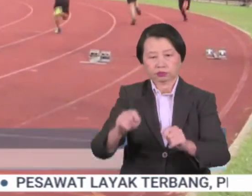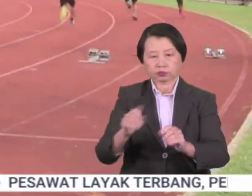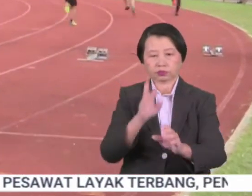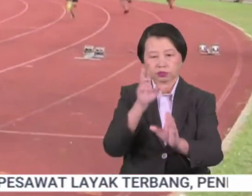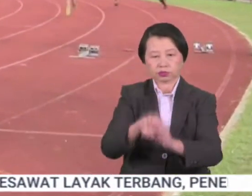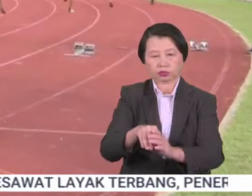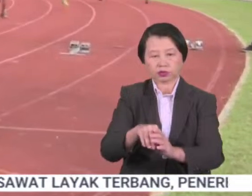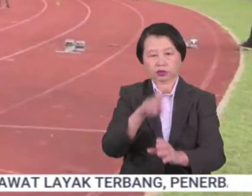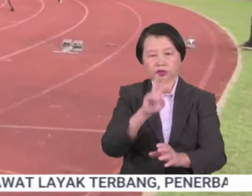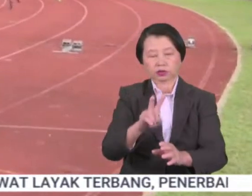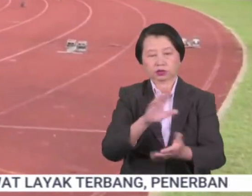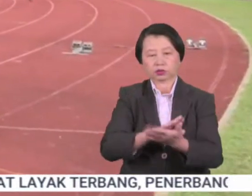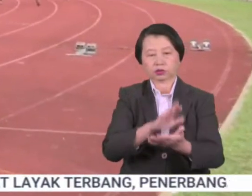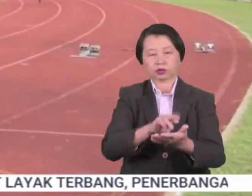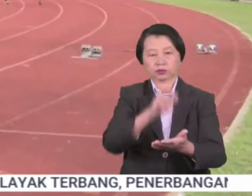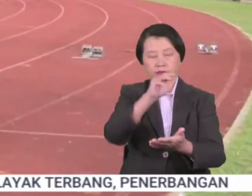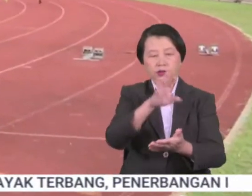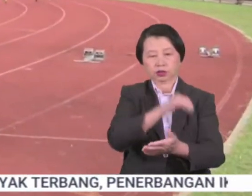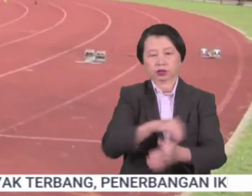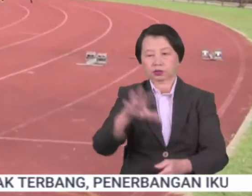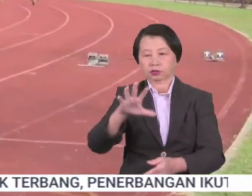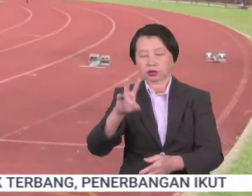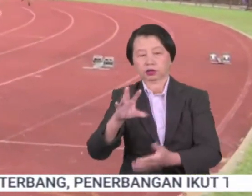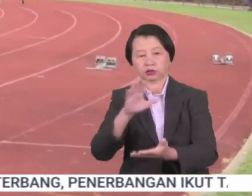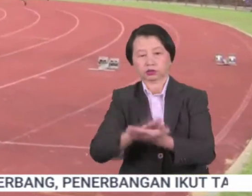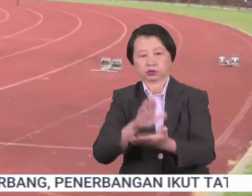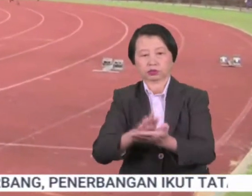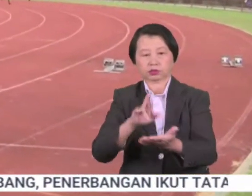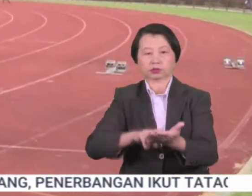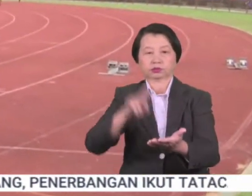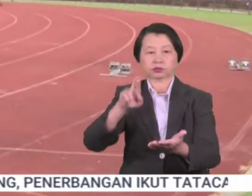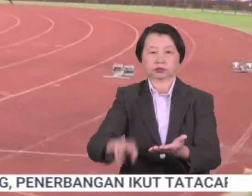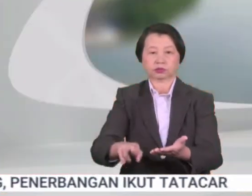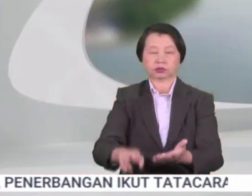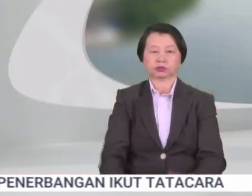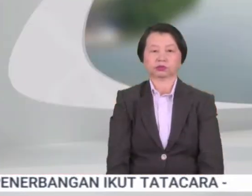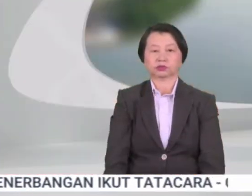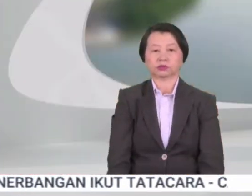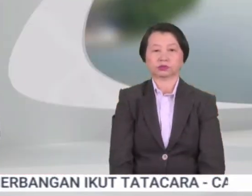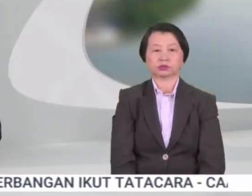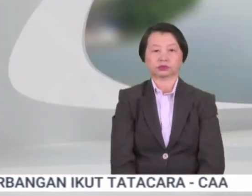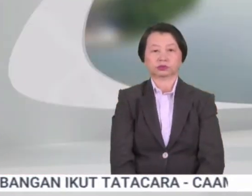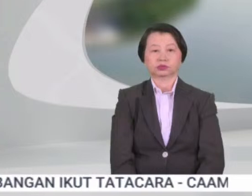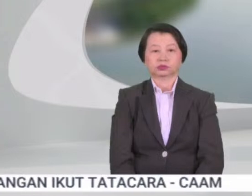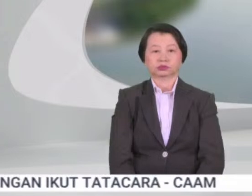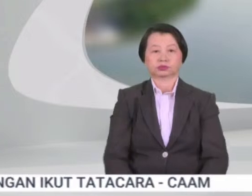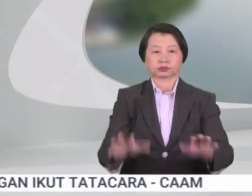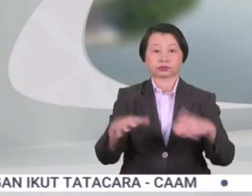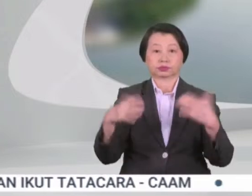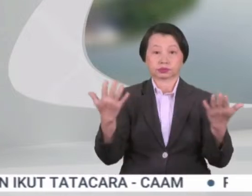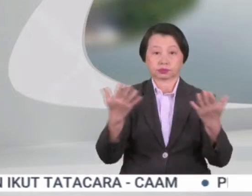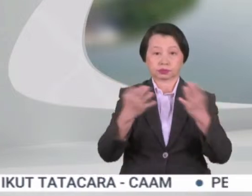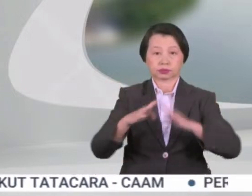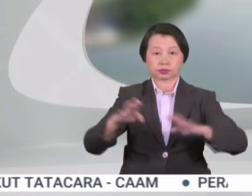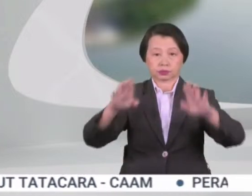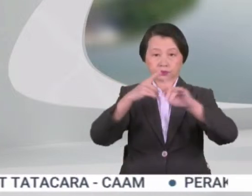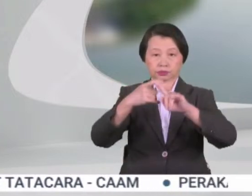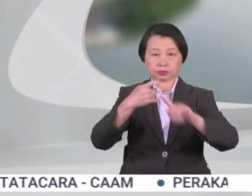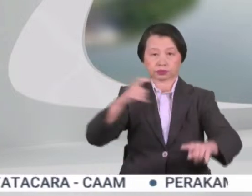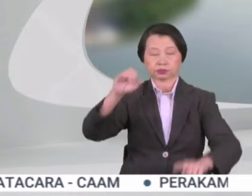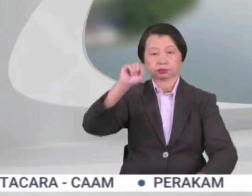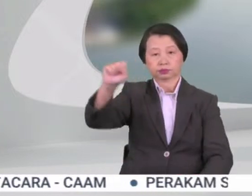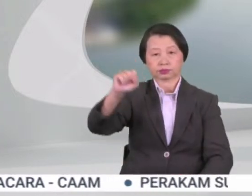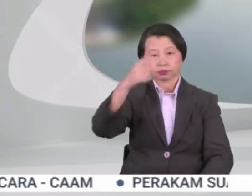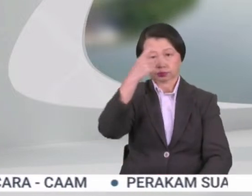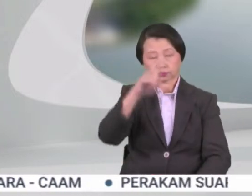disertai 25 sekolah menengah dan 57 sekolah rendah baik sekian paparan dari negeri bawah